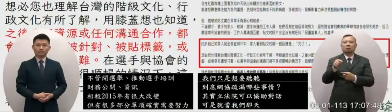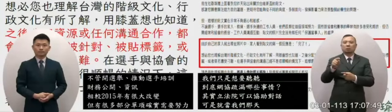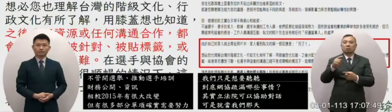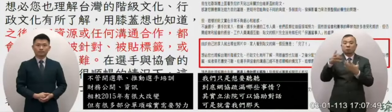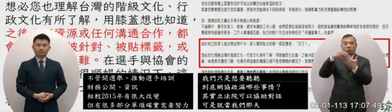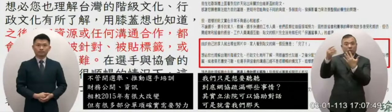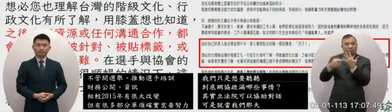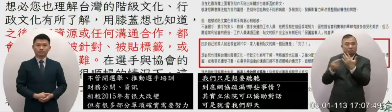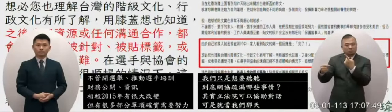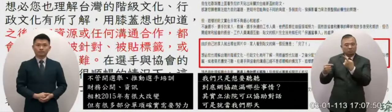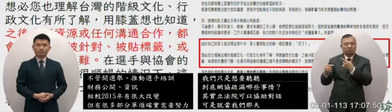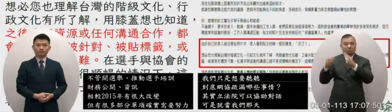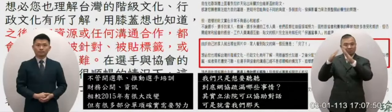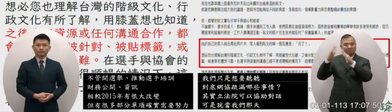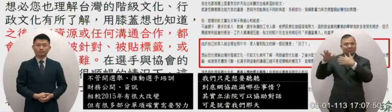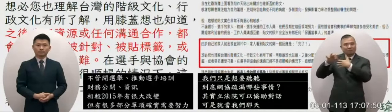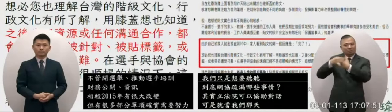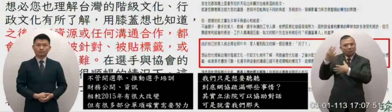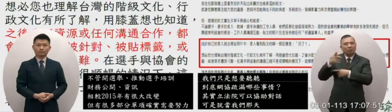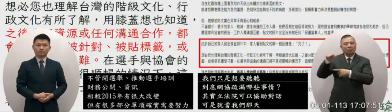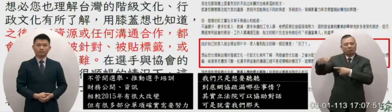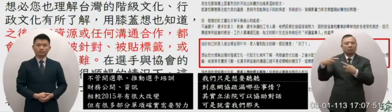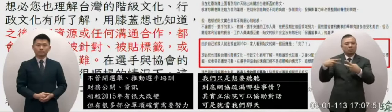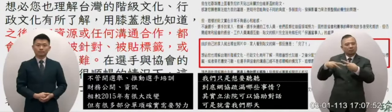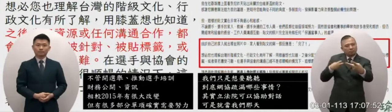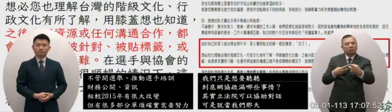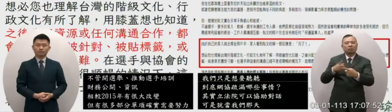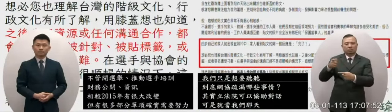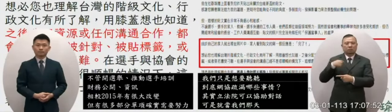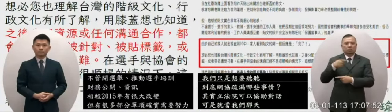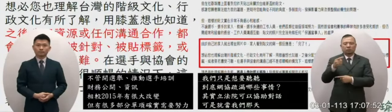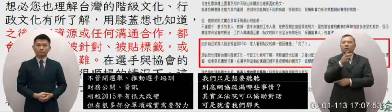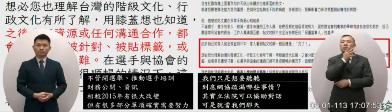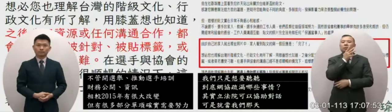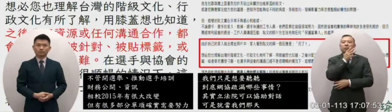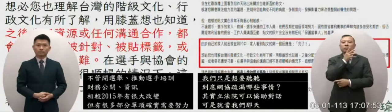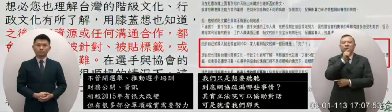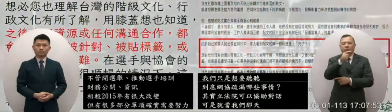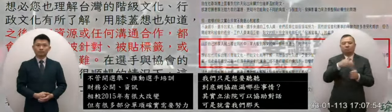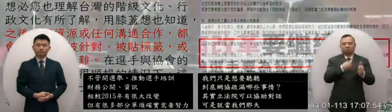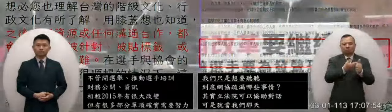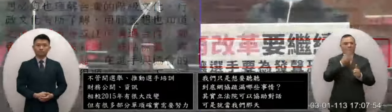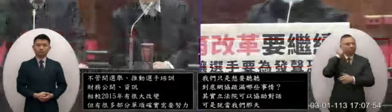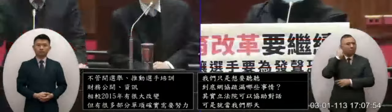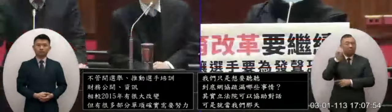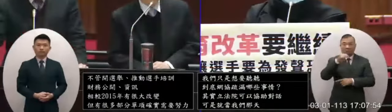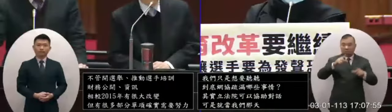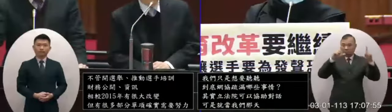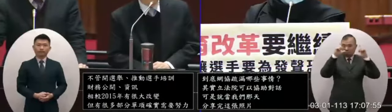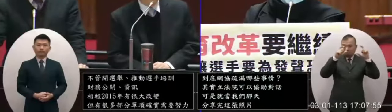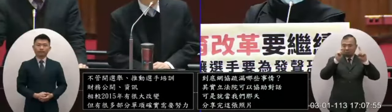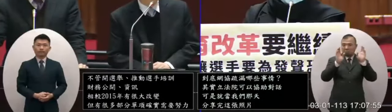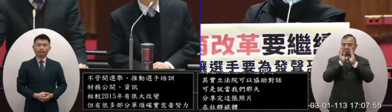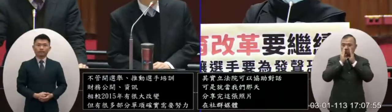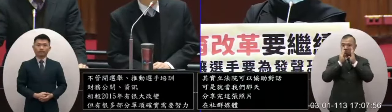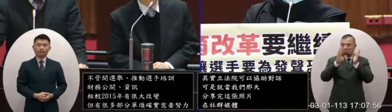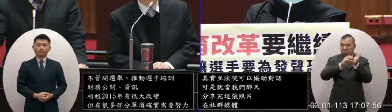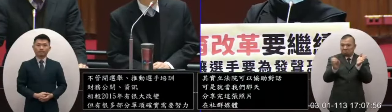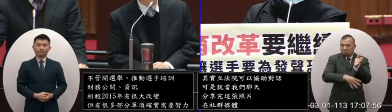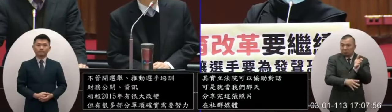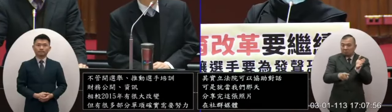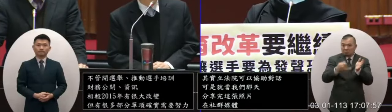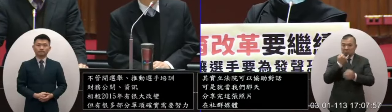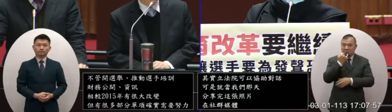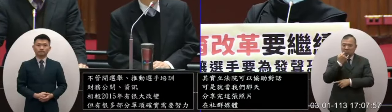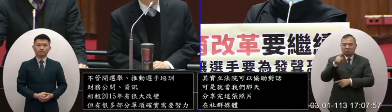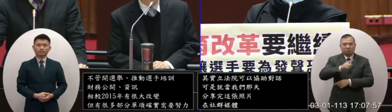人就写信到我们办公室信箱，我想念给院长听哦。他说我们这张照片可不可以从脸书上面拿下来，因为他